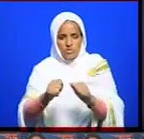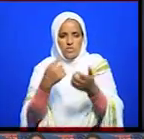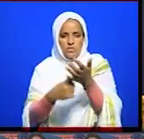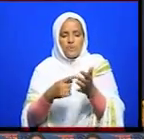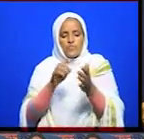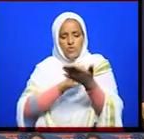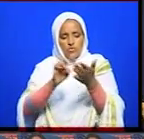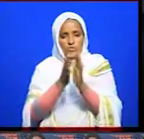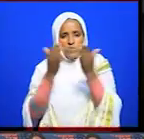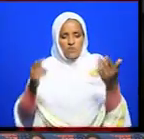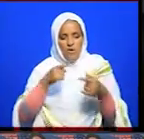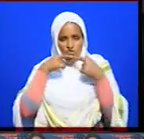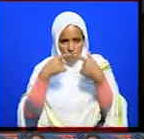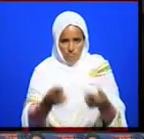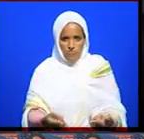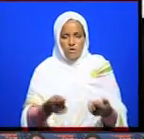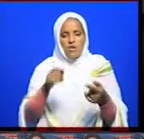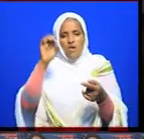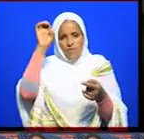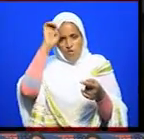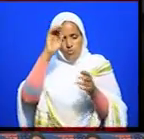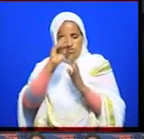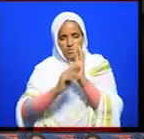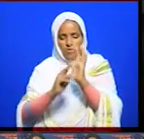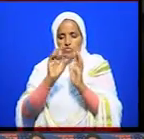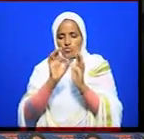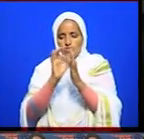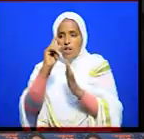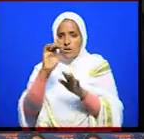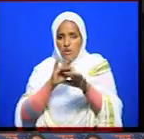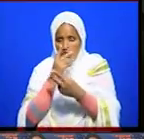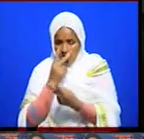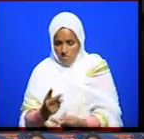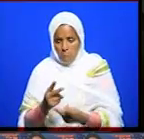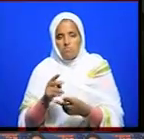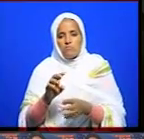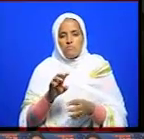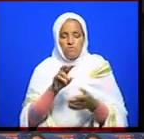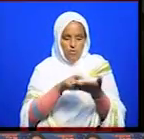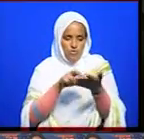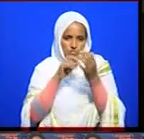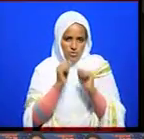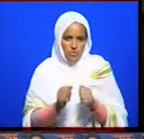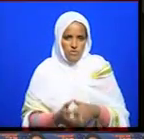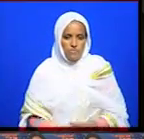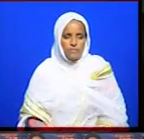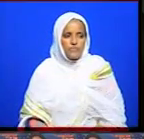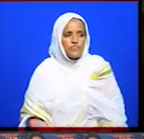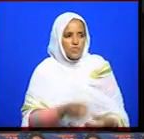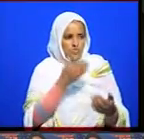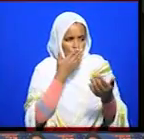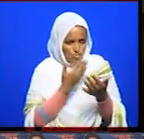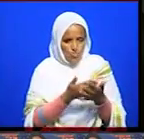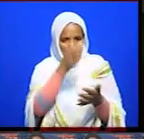መልኩ እንዲጓዙ ቅዱስ መጽሐፍ ይነግረናል። ኤፌሶን 6 ከቁጥር 1 ምስናነብ ይሄን እናገኛለን ማለት ነው።